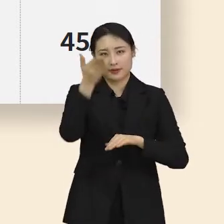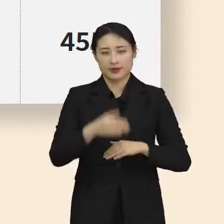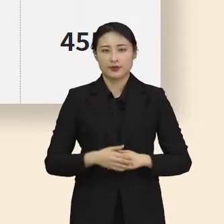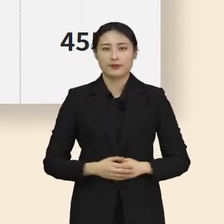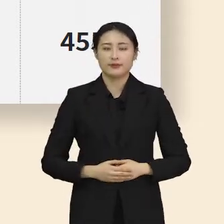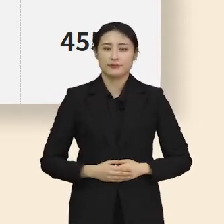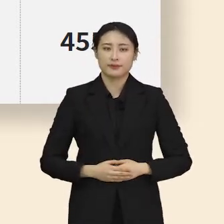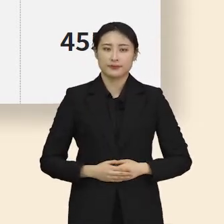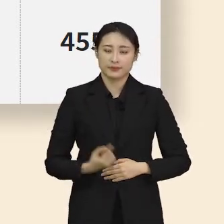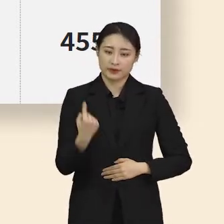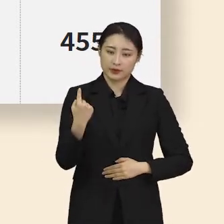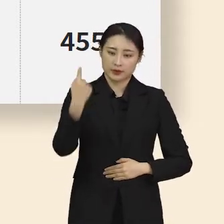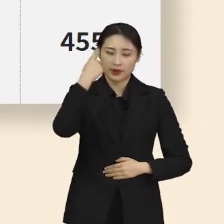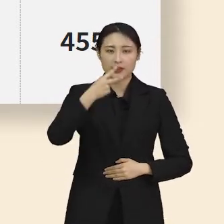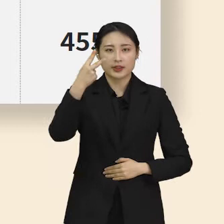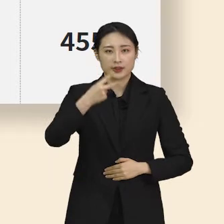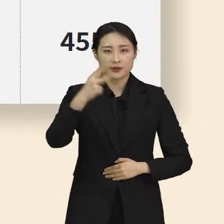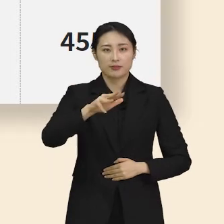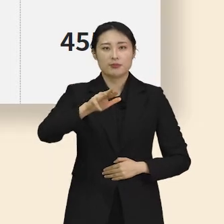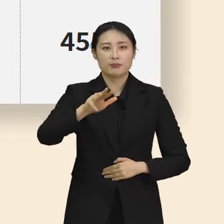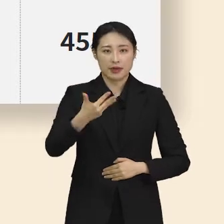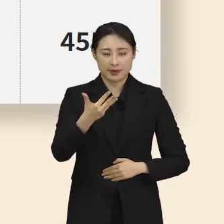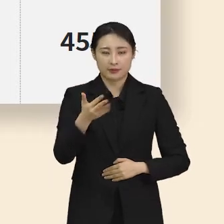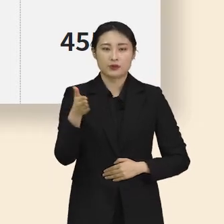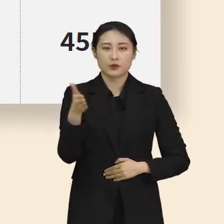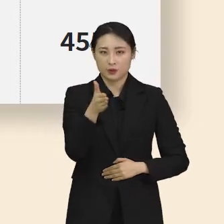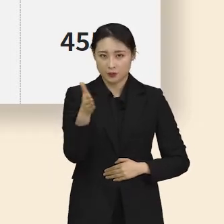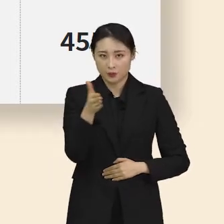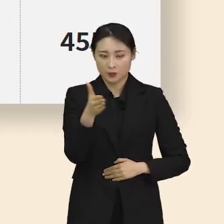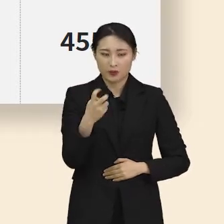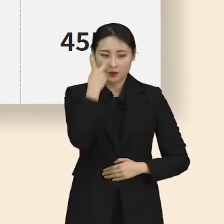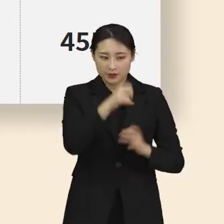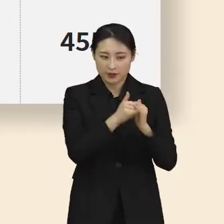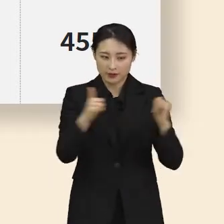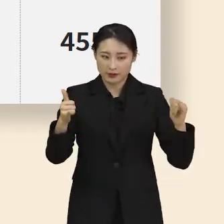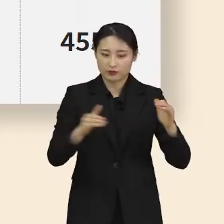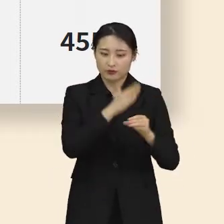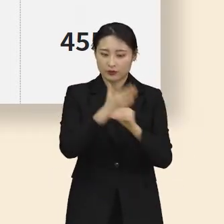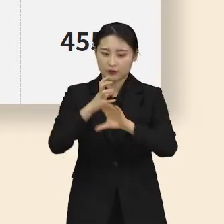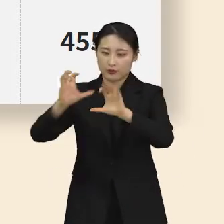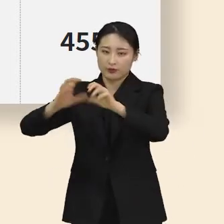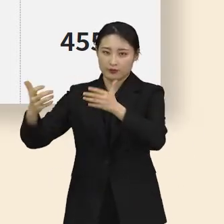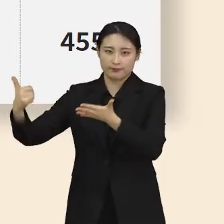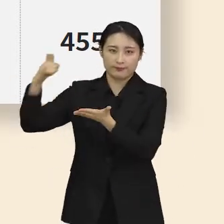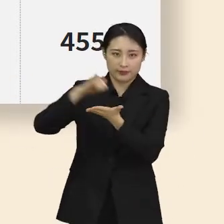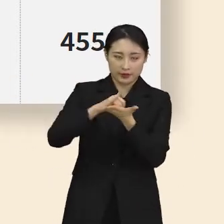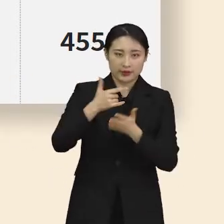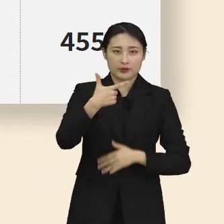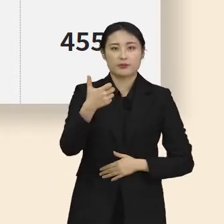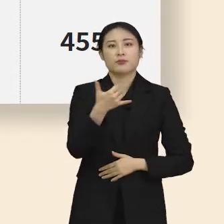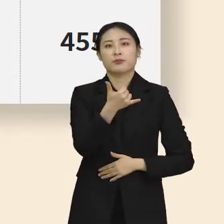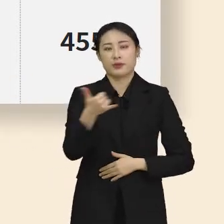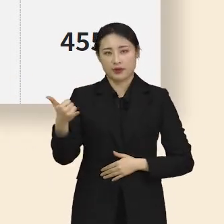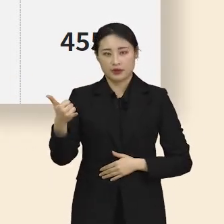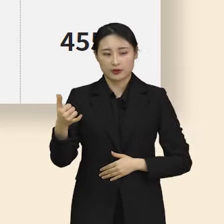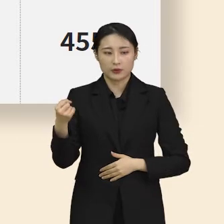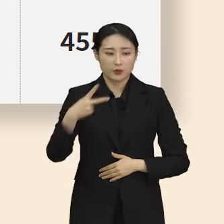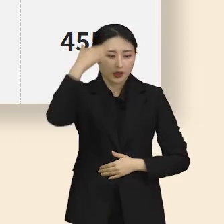어제 2,874명의 검사자 중 해외 입국자 60명, 국내 거주자는